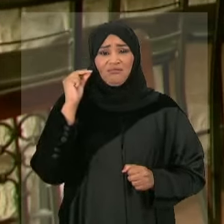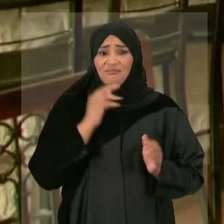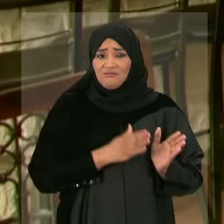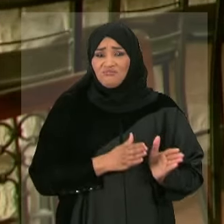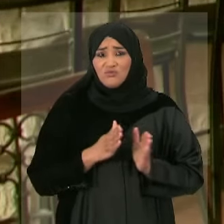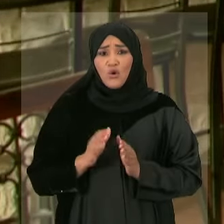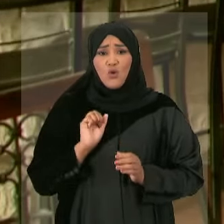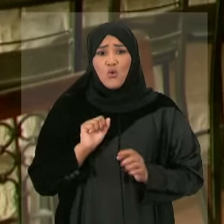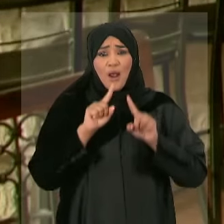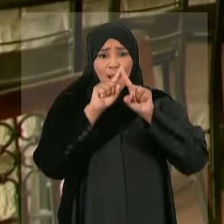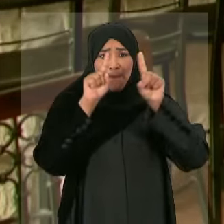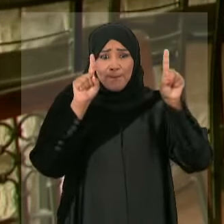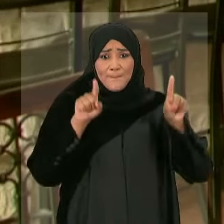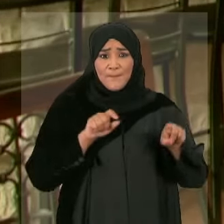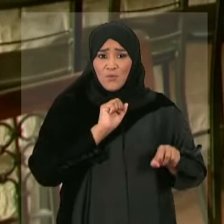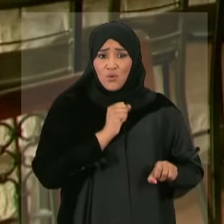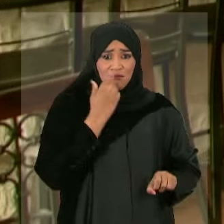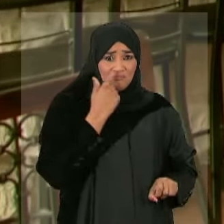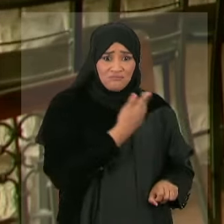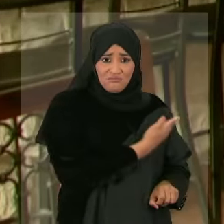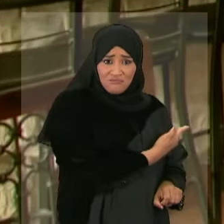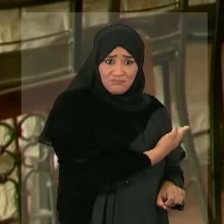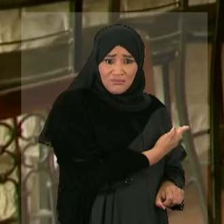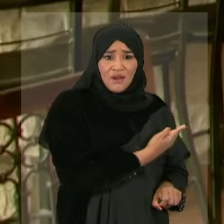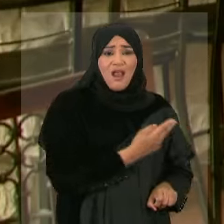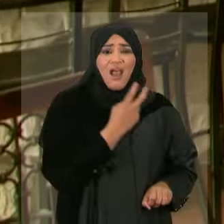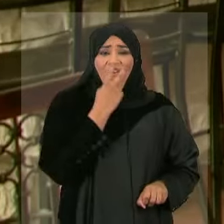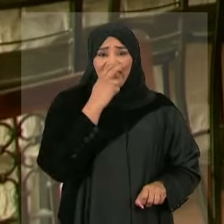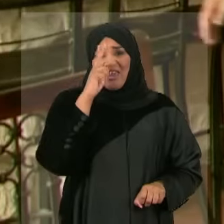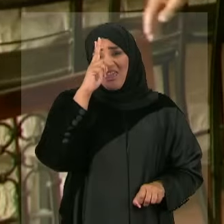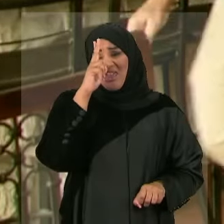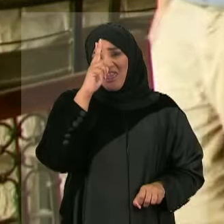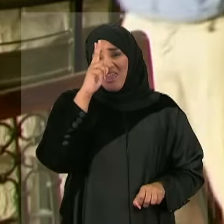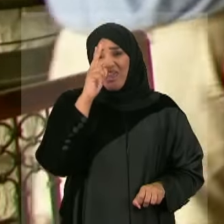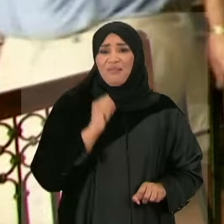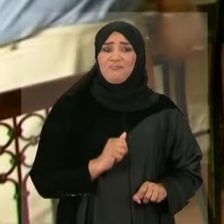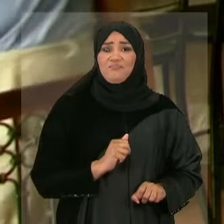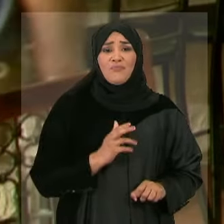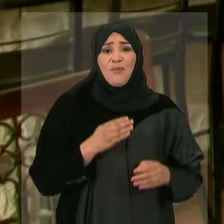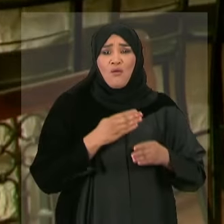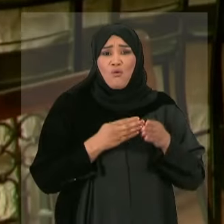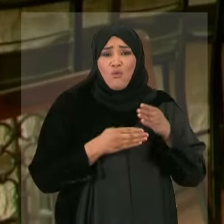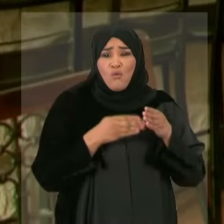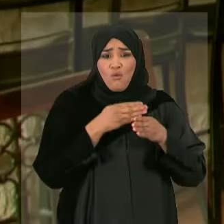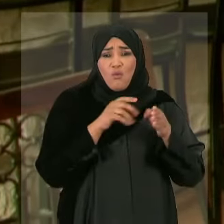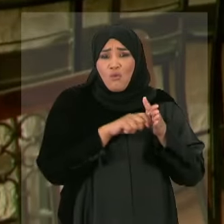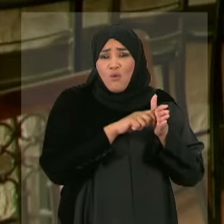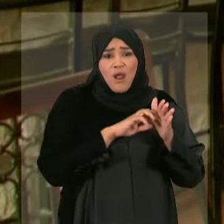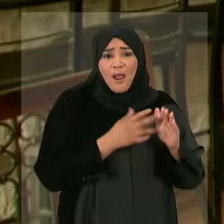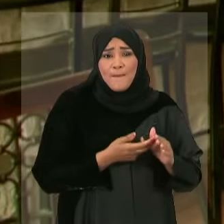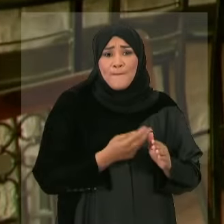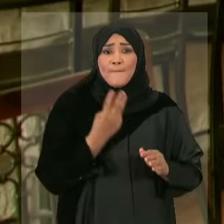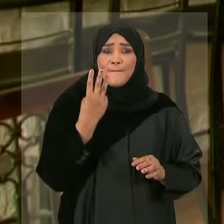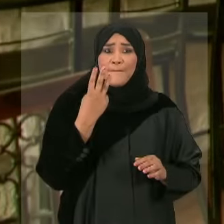ارتباطي بالمحل عشانه قديم جداً، وطبعا بناء قريب 300 سنة، هذا مبني من